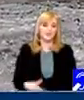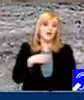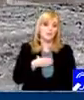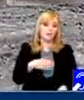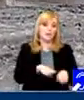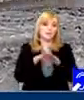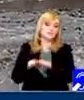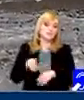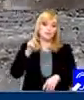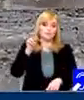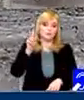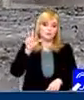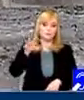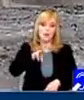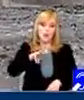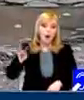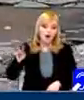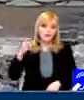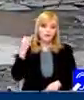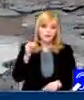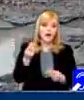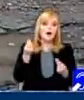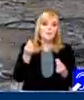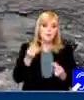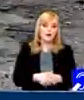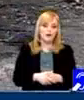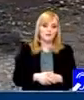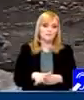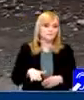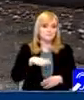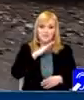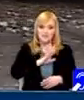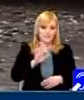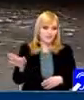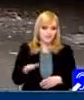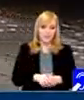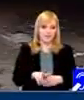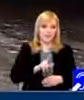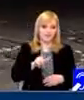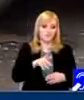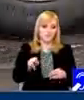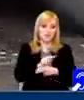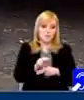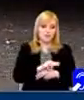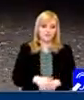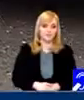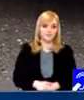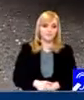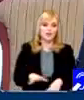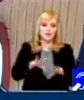Primăria a alocat 125 de milioane de lei, bani insuficienți pentru volumul colosal de reparații. În